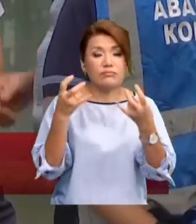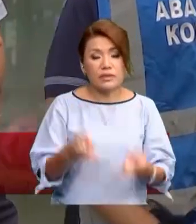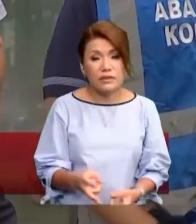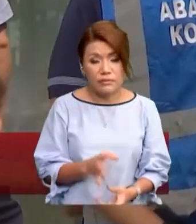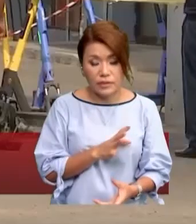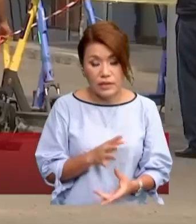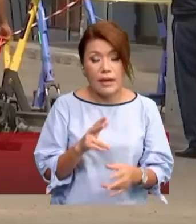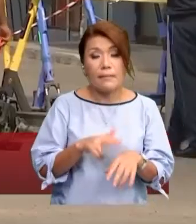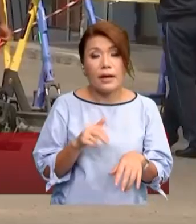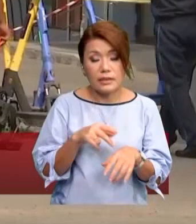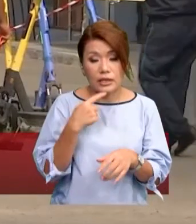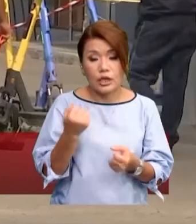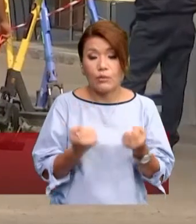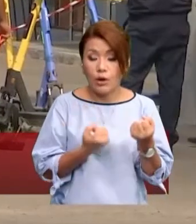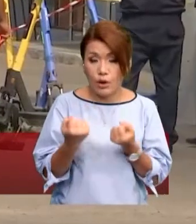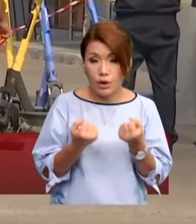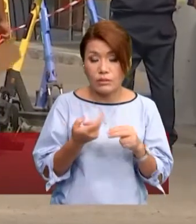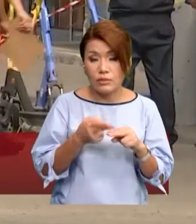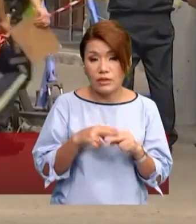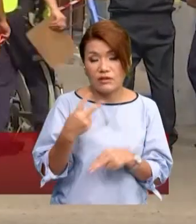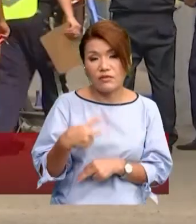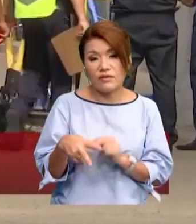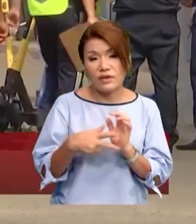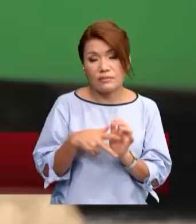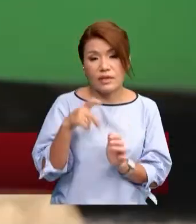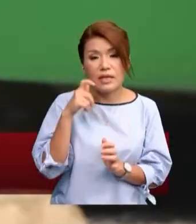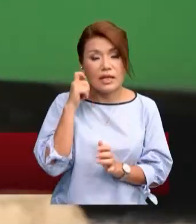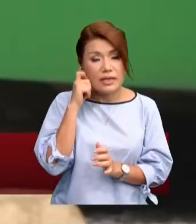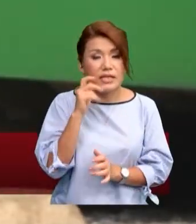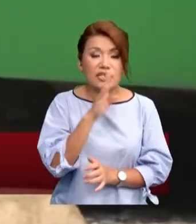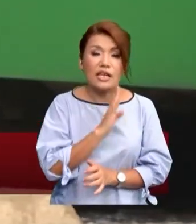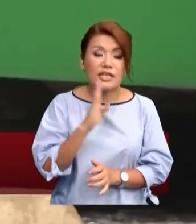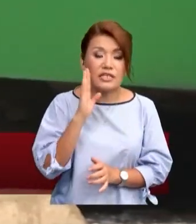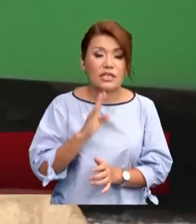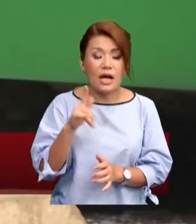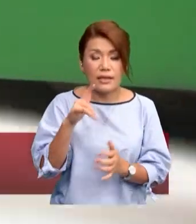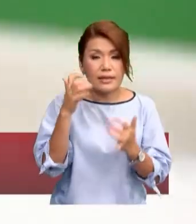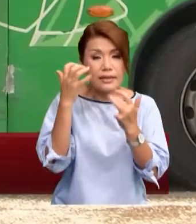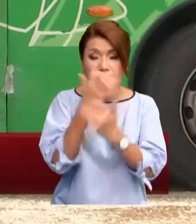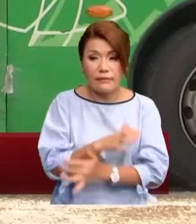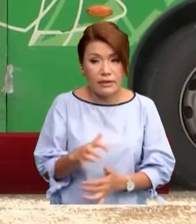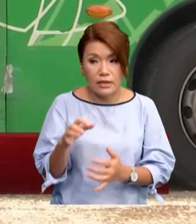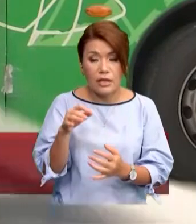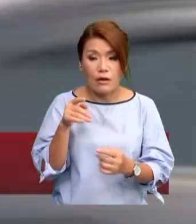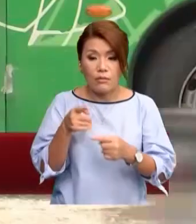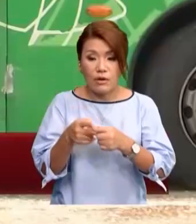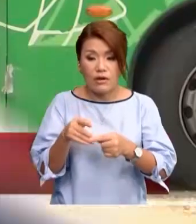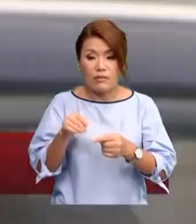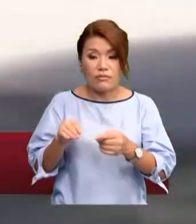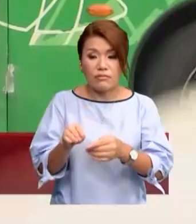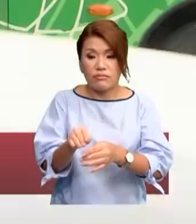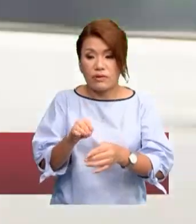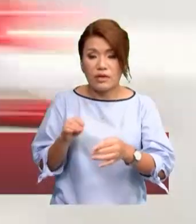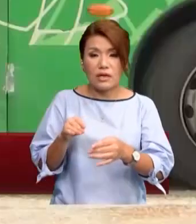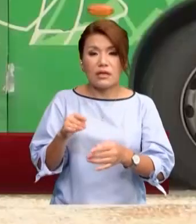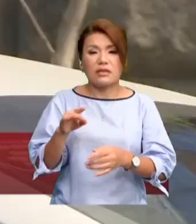полиции сообщили, что за рулем легковушки находилась 28-летняя женщина. Она допустила столкновение, выезжая с парковки